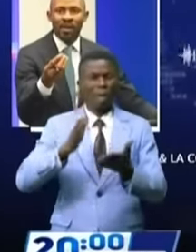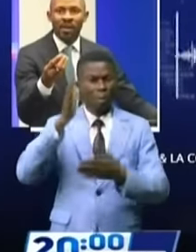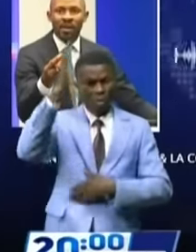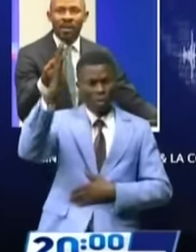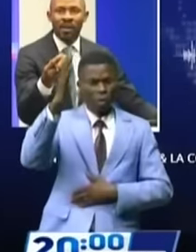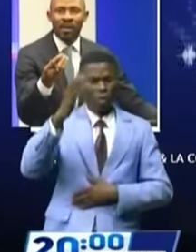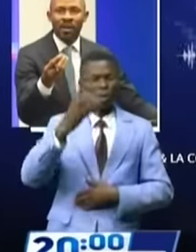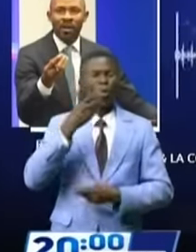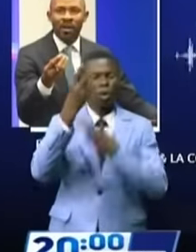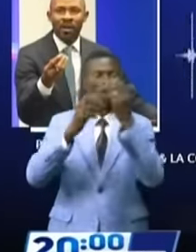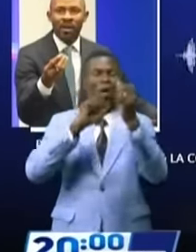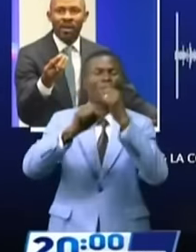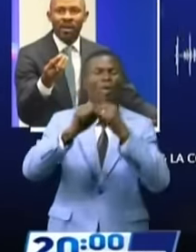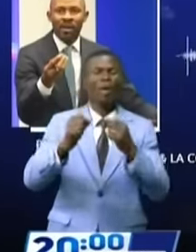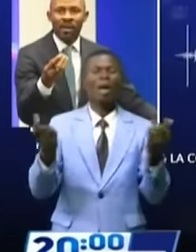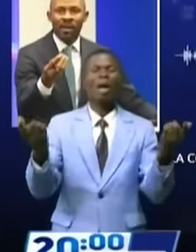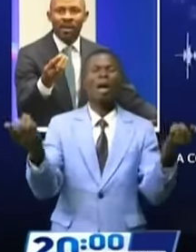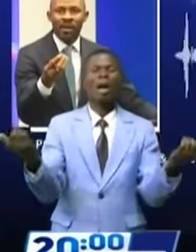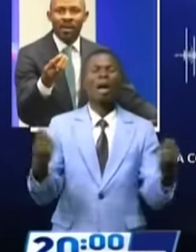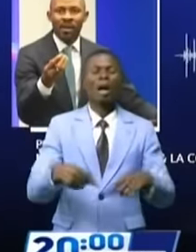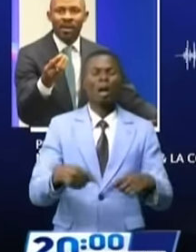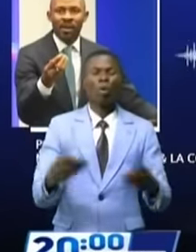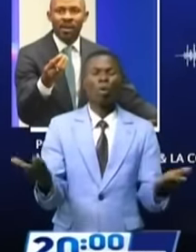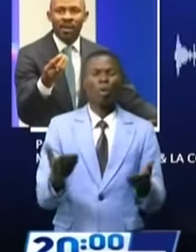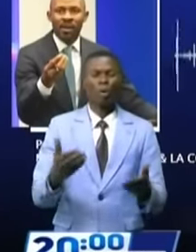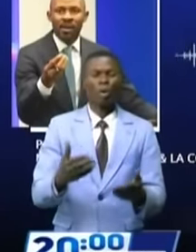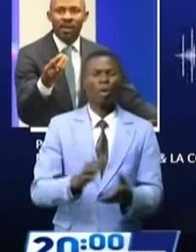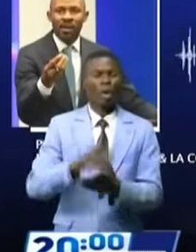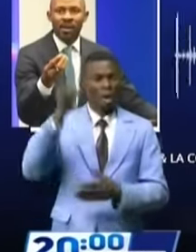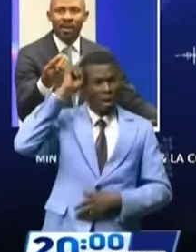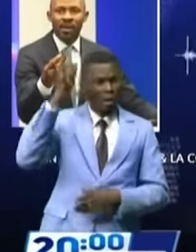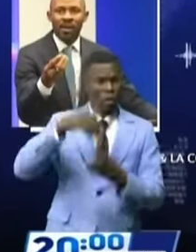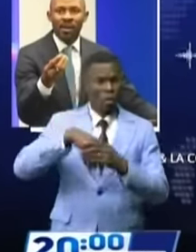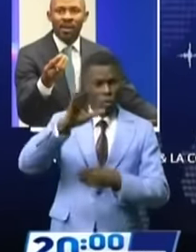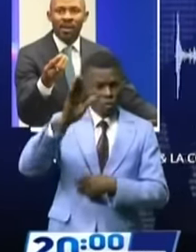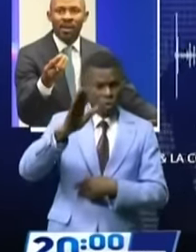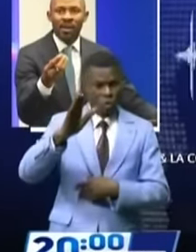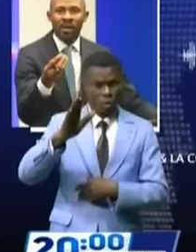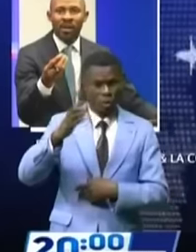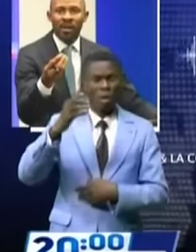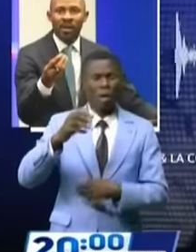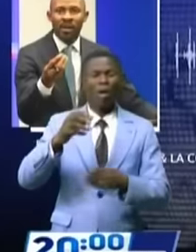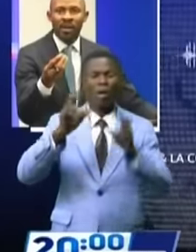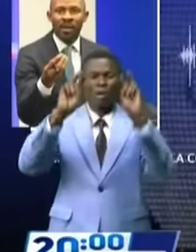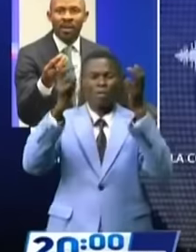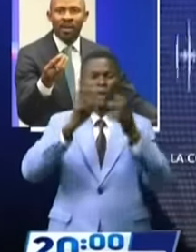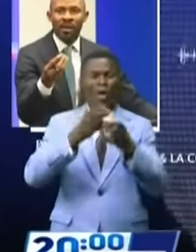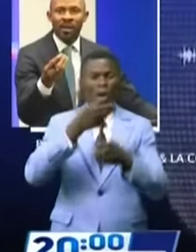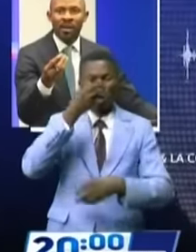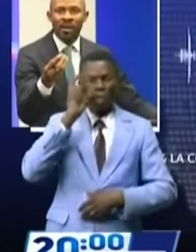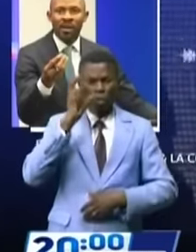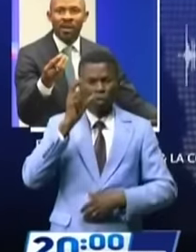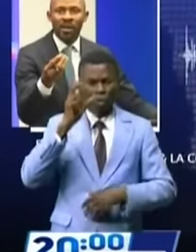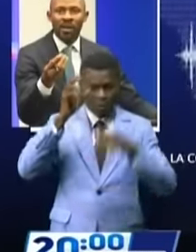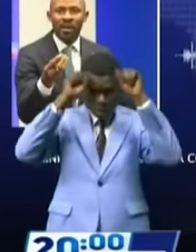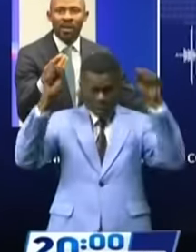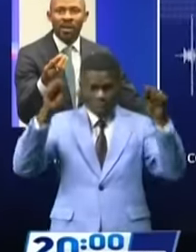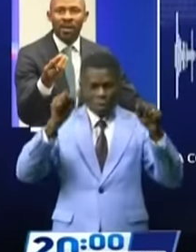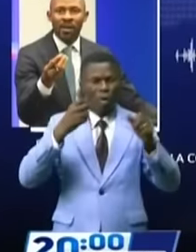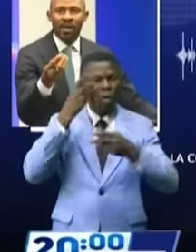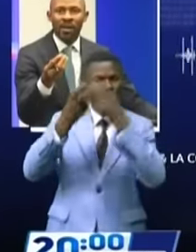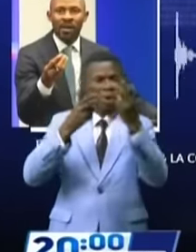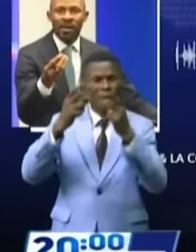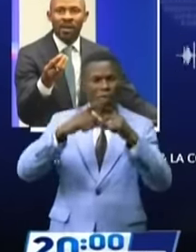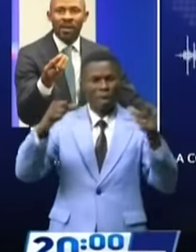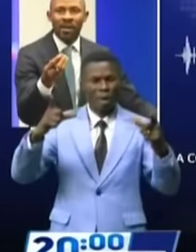cette tournée de campagne? Nous quittons Kolwezi dans les minutes qui suivent pour Bukavu, où le président va entamer la grande tournée